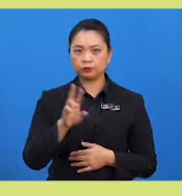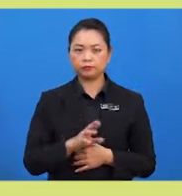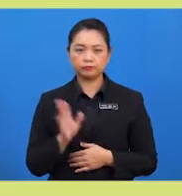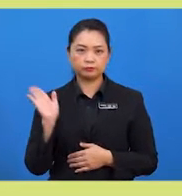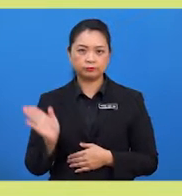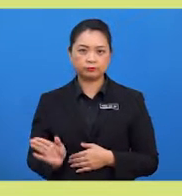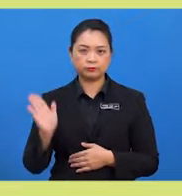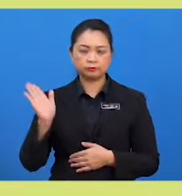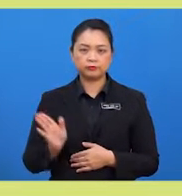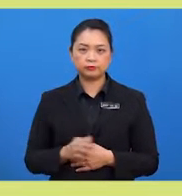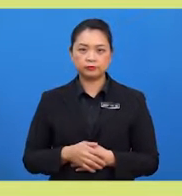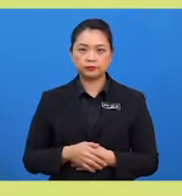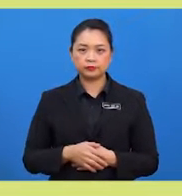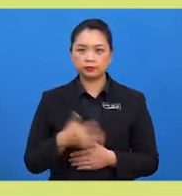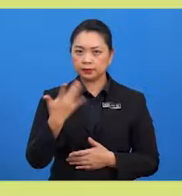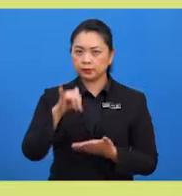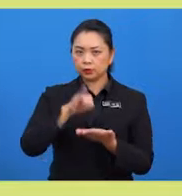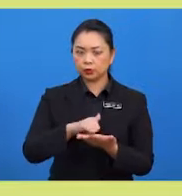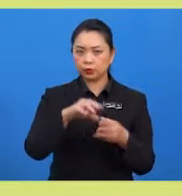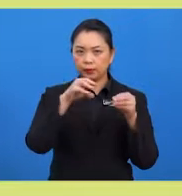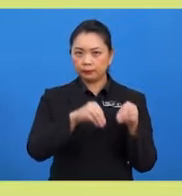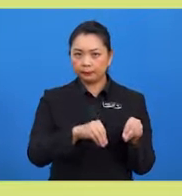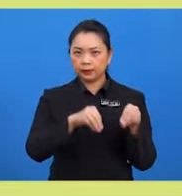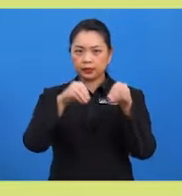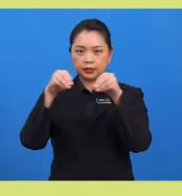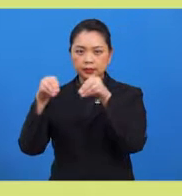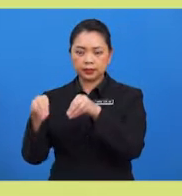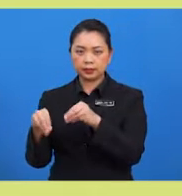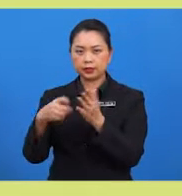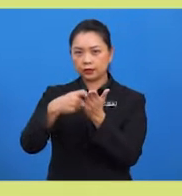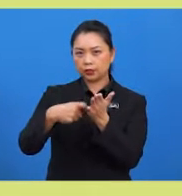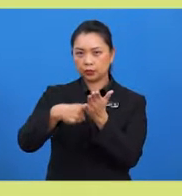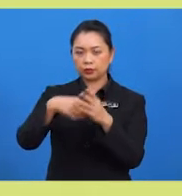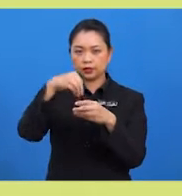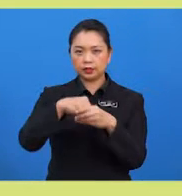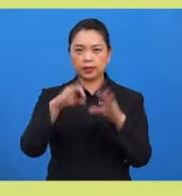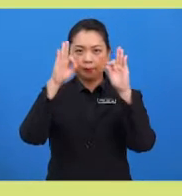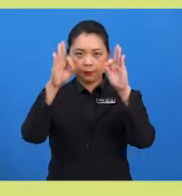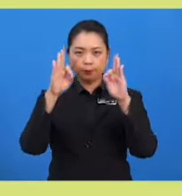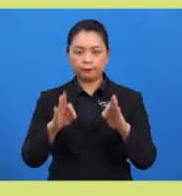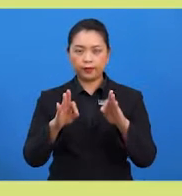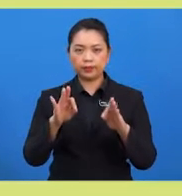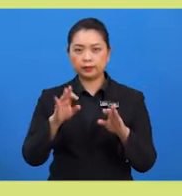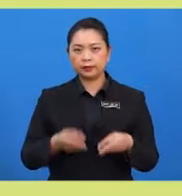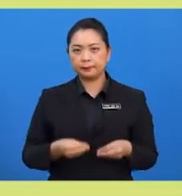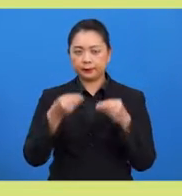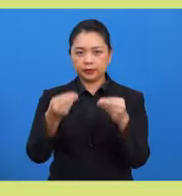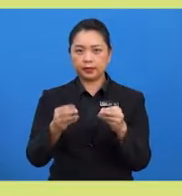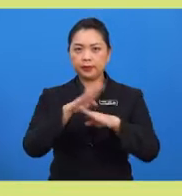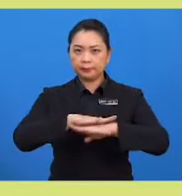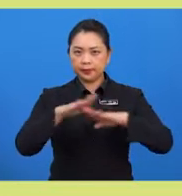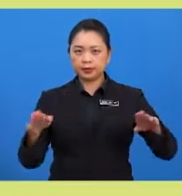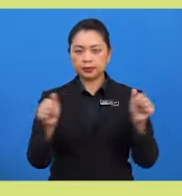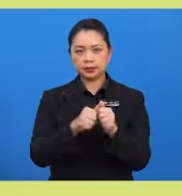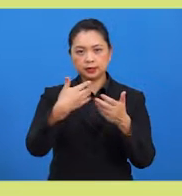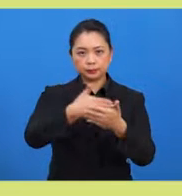RM64,630. Seterusnya, pindahkan butiran kos jualan dalam format yang diberi. Bezanya dengan sebelum